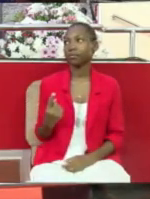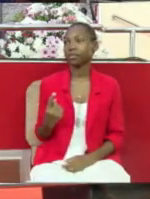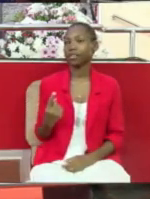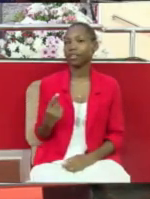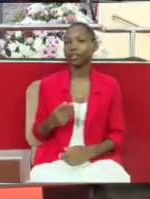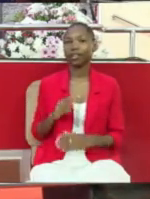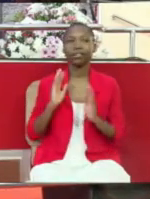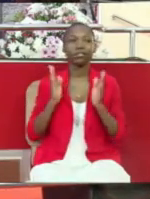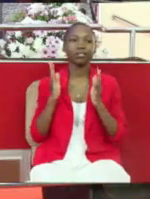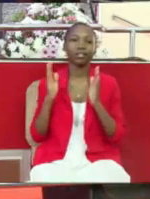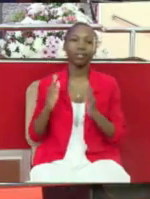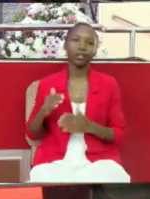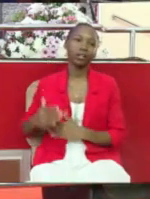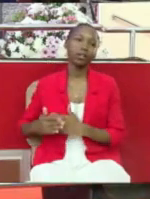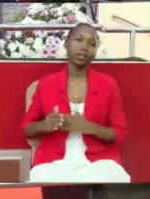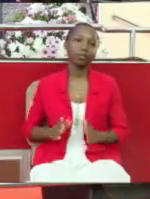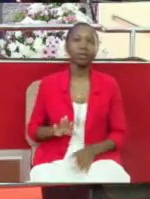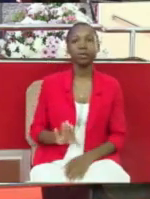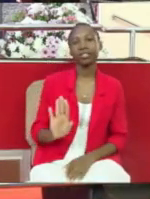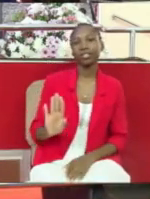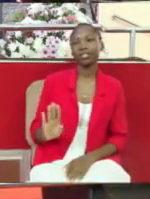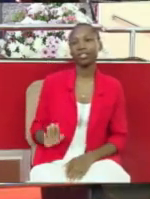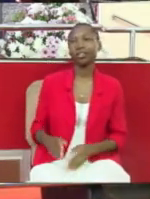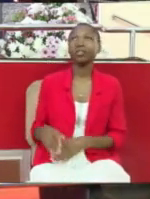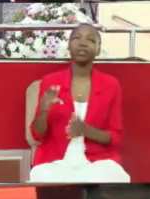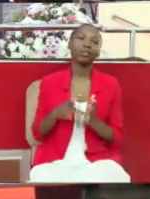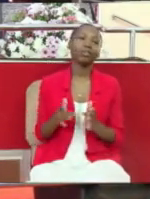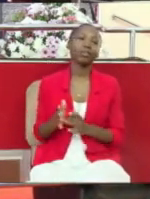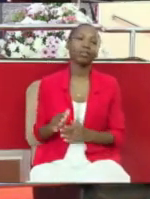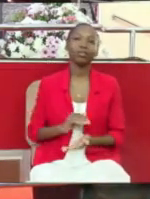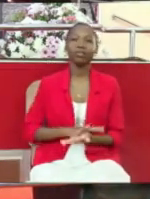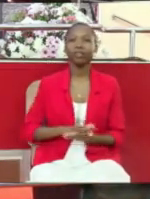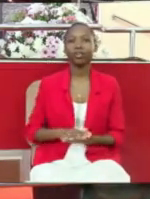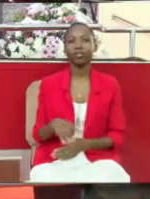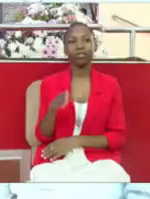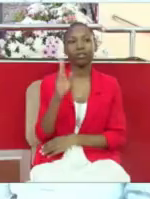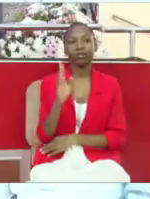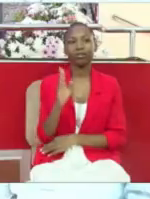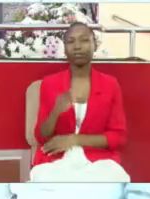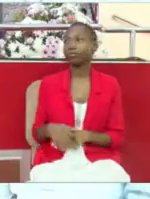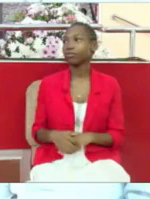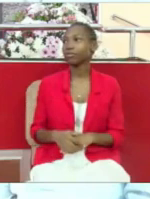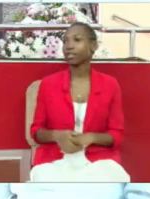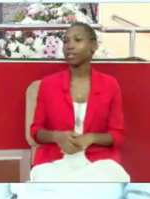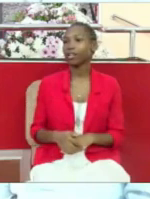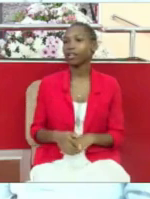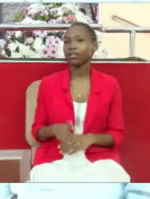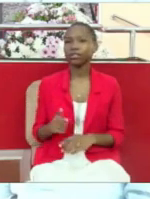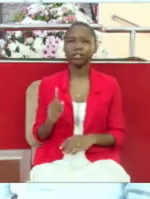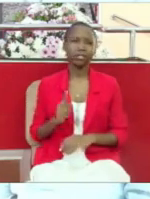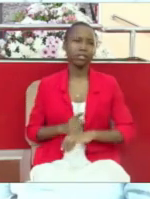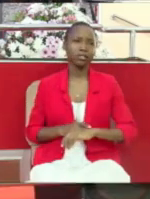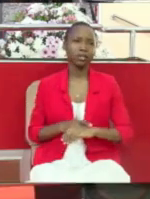yako, Mungu akusamehe. Yani unaomba asubuhi, leo sitakasirika.